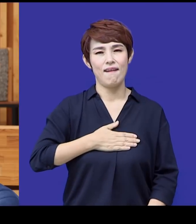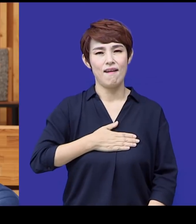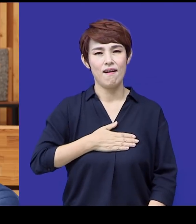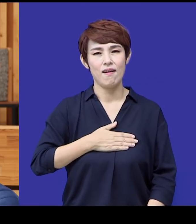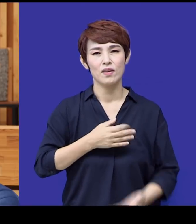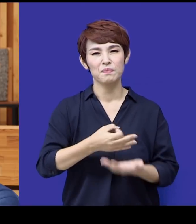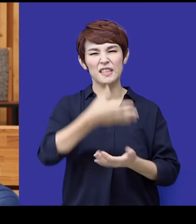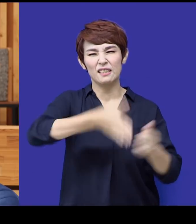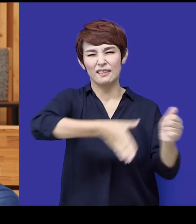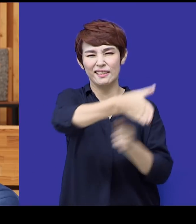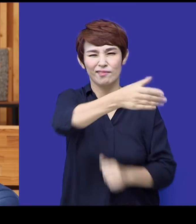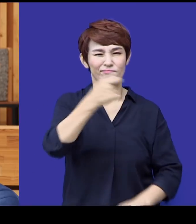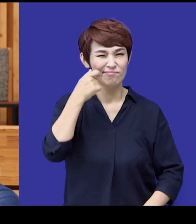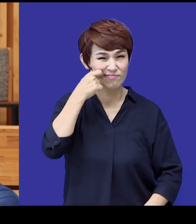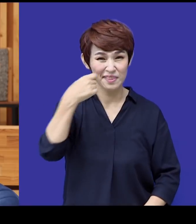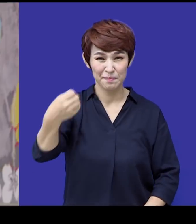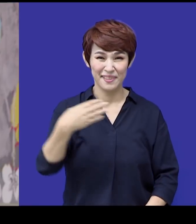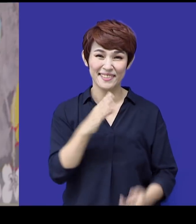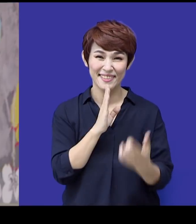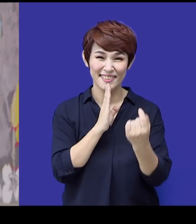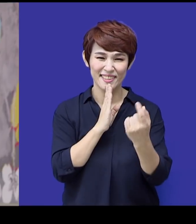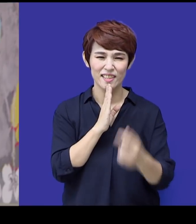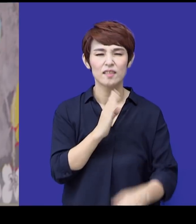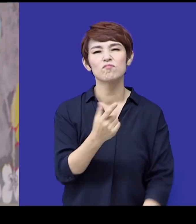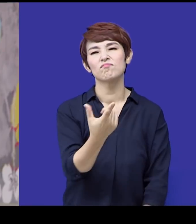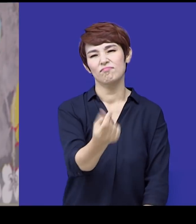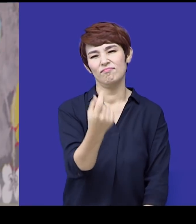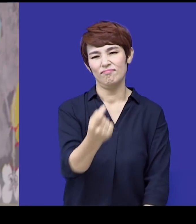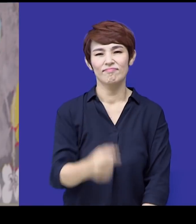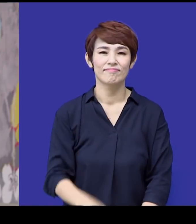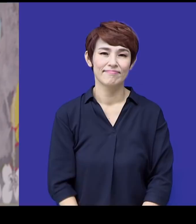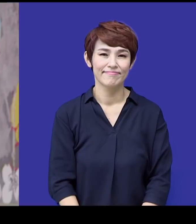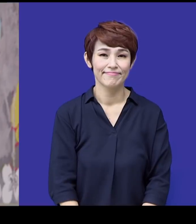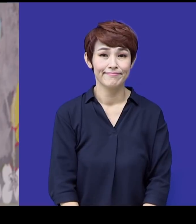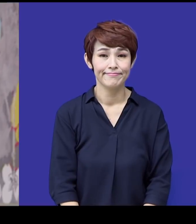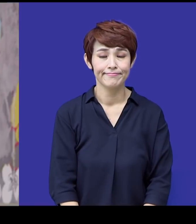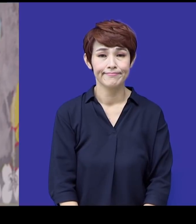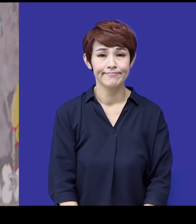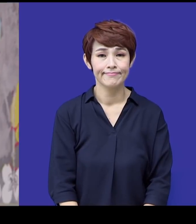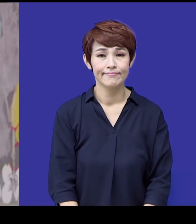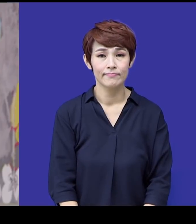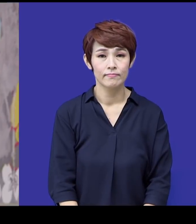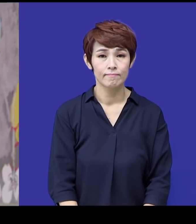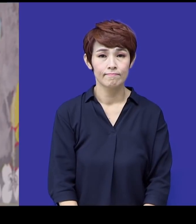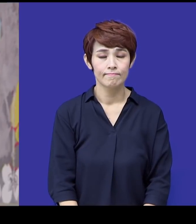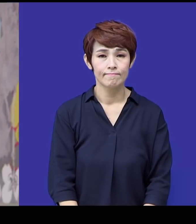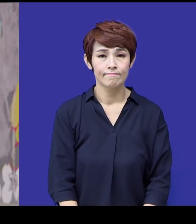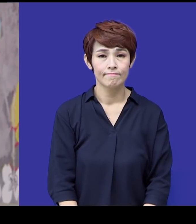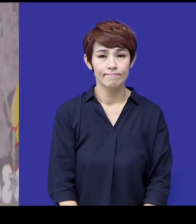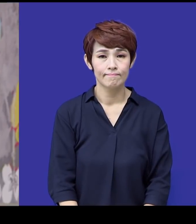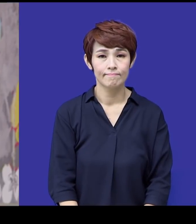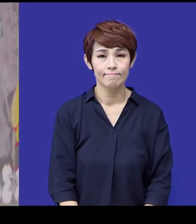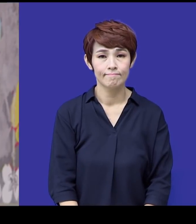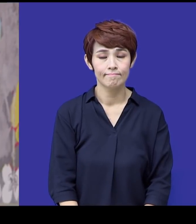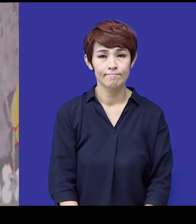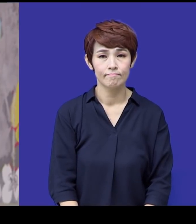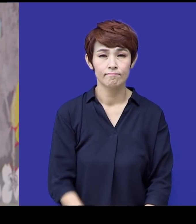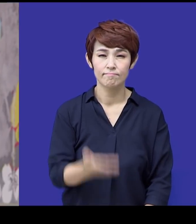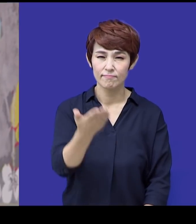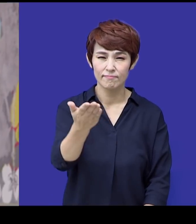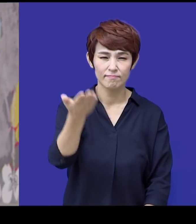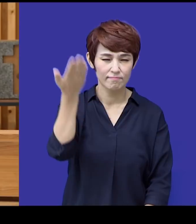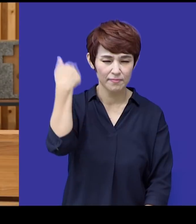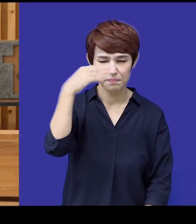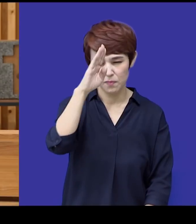받겠다고 말씀하시는 것도 뭐 그런 이유가 아닐까 싶어요. 그럴 수도 있을 것 네. 같아요. 어떠세요? 아무래도 그런 마음, 본인이 겪으셨던